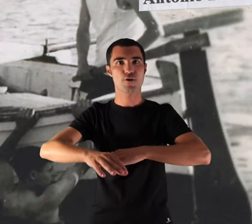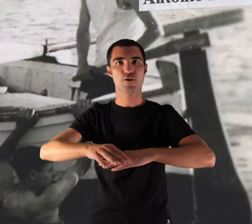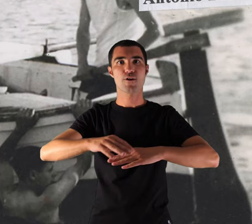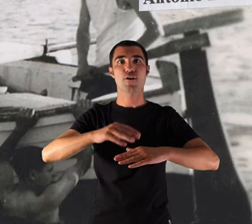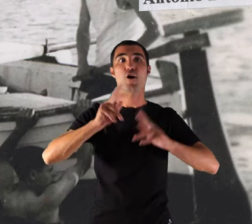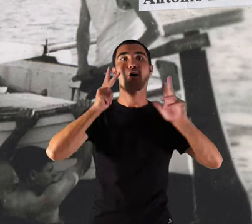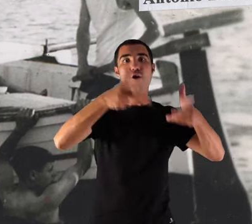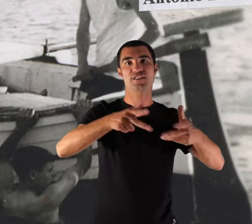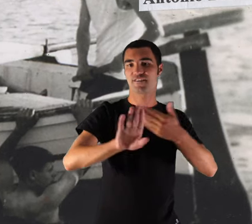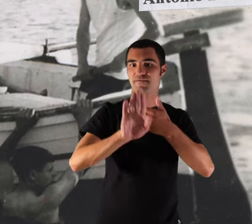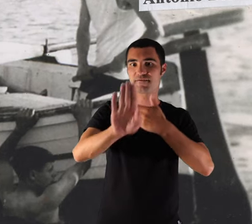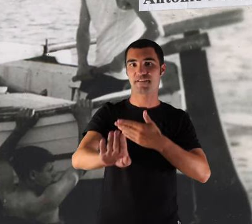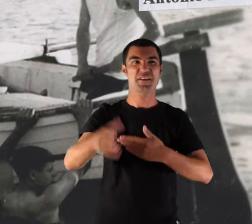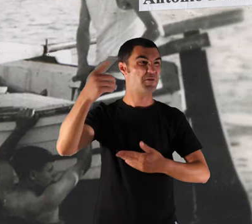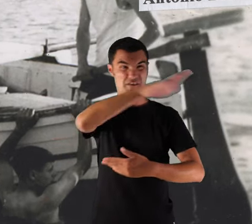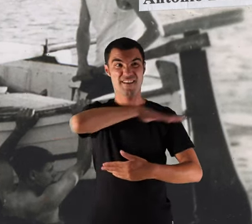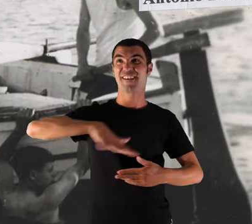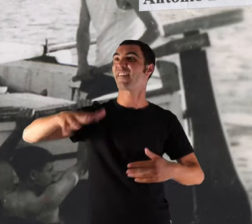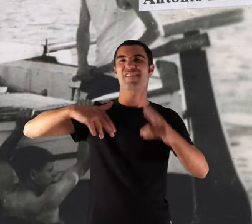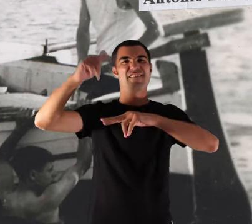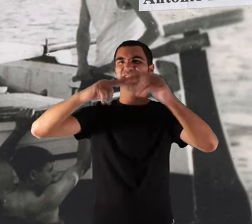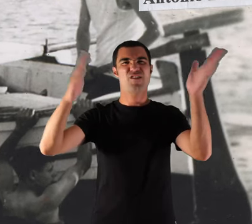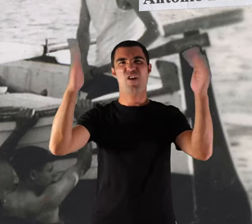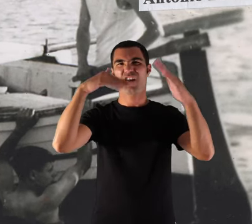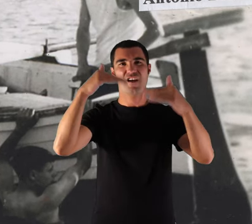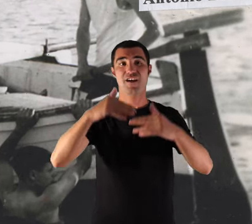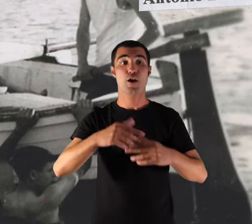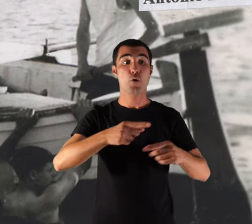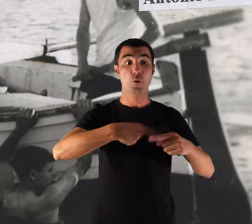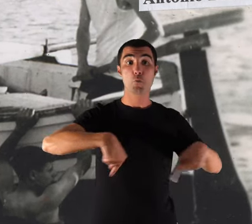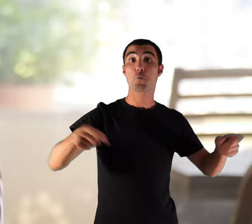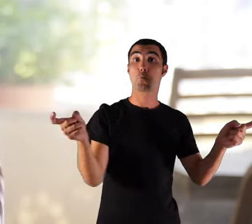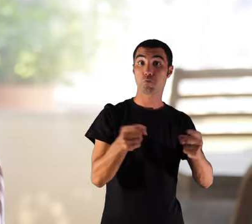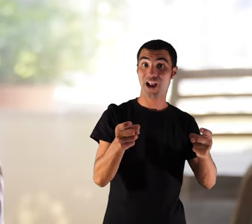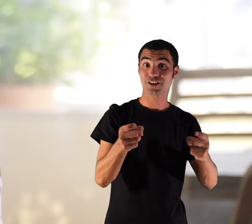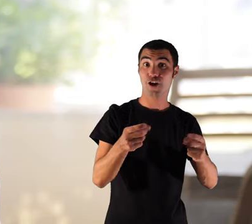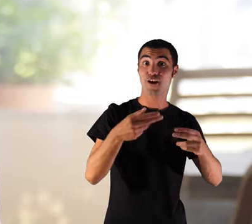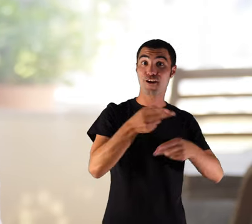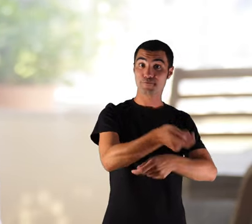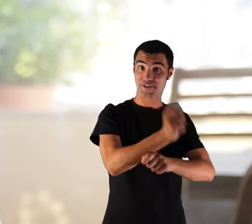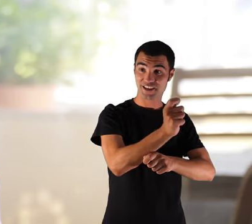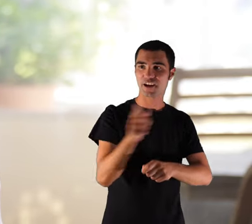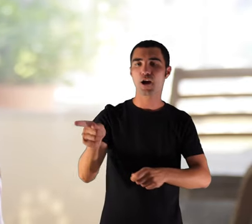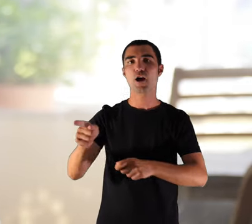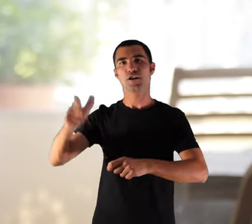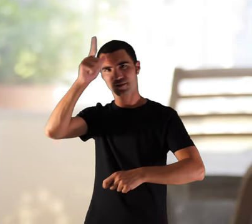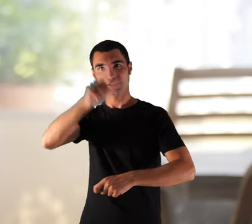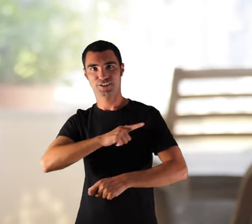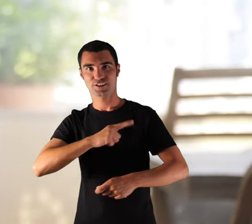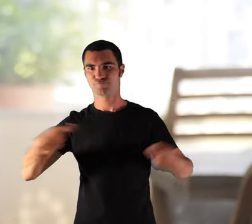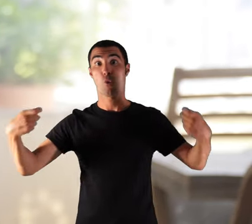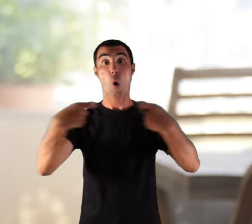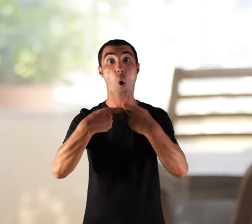encara no hi havia tot això. I jugava esport contra la base. I hi va haver una broma, hi va haver